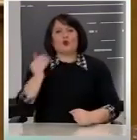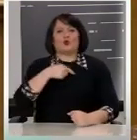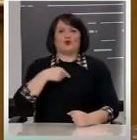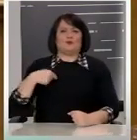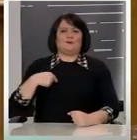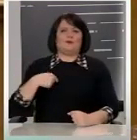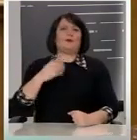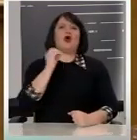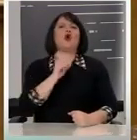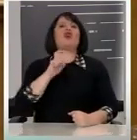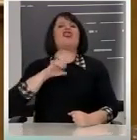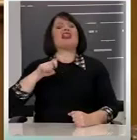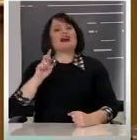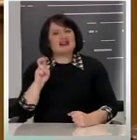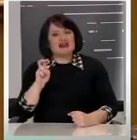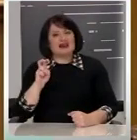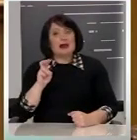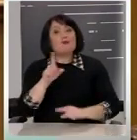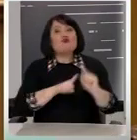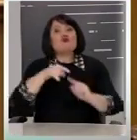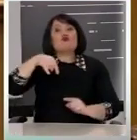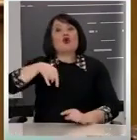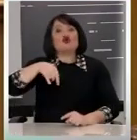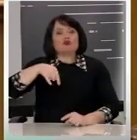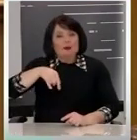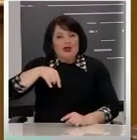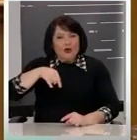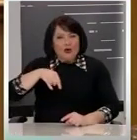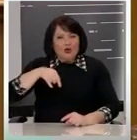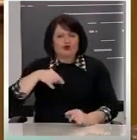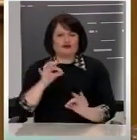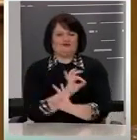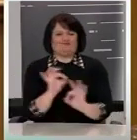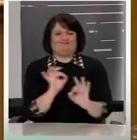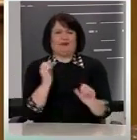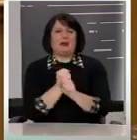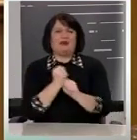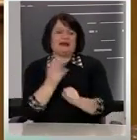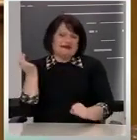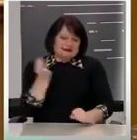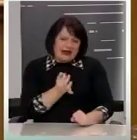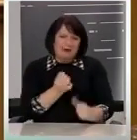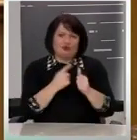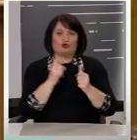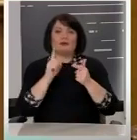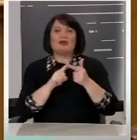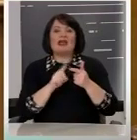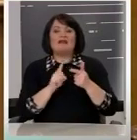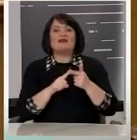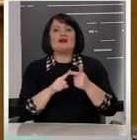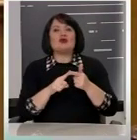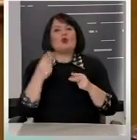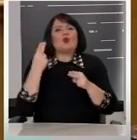ΟΔΙΧ. Πρέπει να πω 2 πράγματα για αυτό τον κύριο. Έναν, ότι ήταν πάντα άψογος επαγγελματίας και δεύτερον, είχε μια